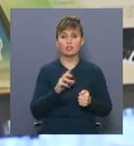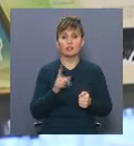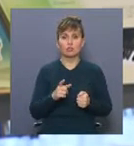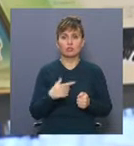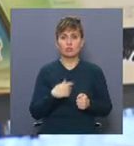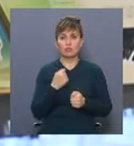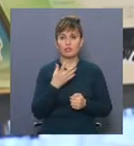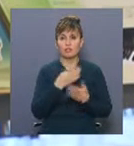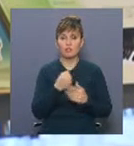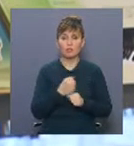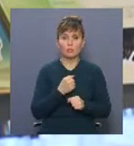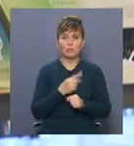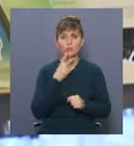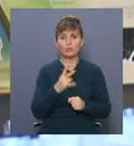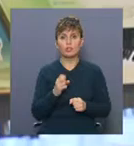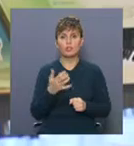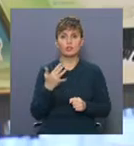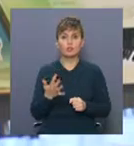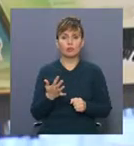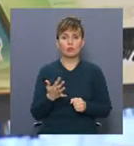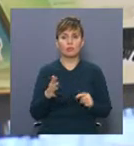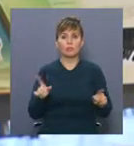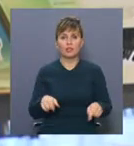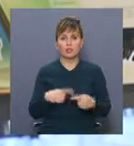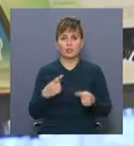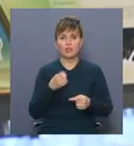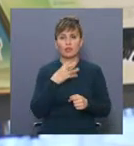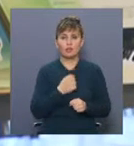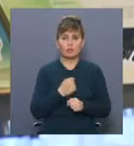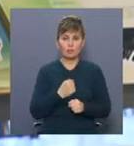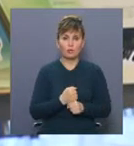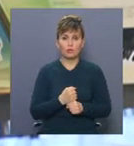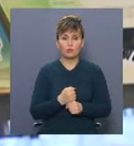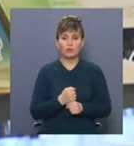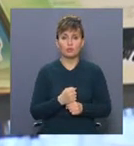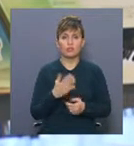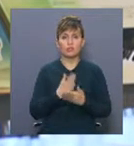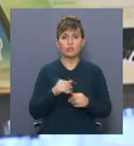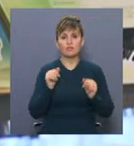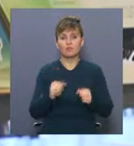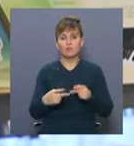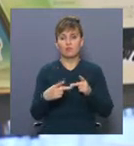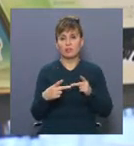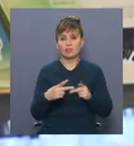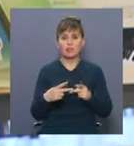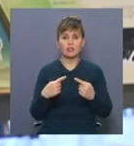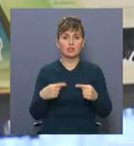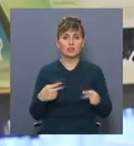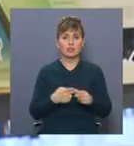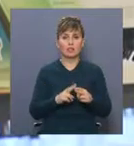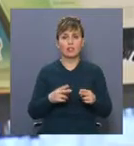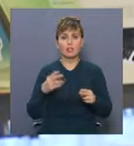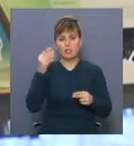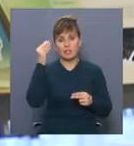выдвинуть свою работу, увидеть, насколько они прогрессируют, хорошо работают. Есть возможность сравниться с кем-то, понимаете? Эта